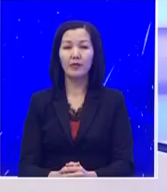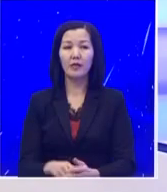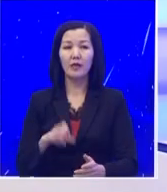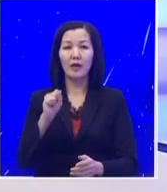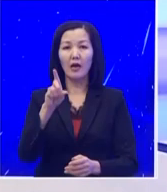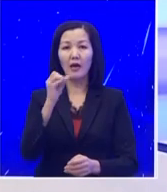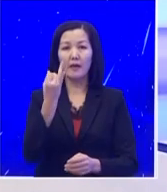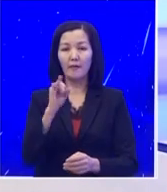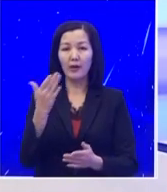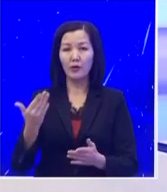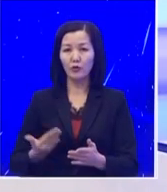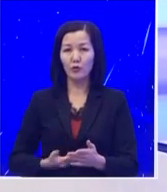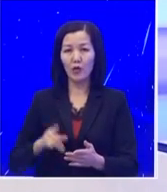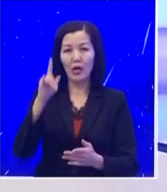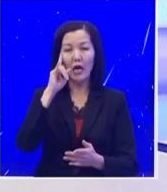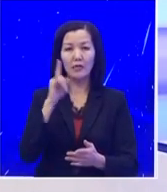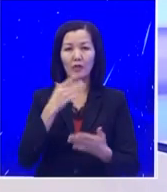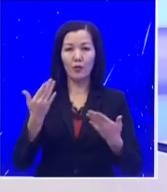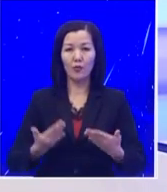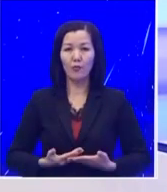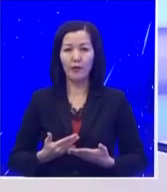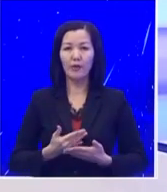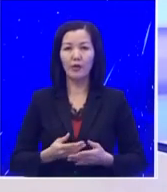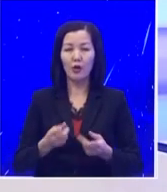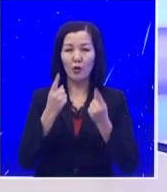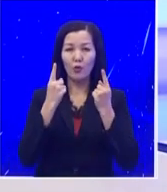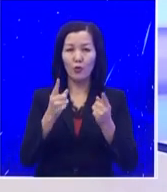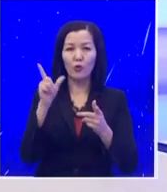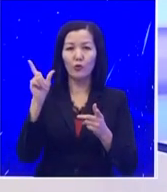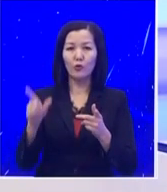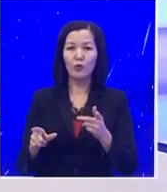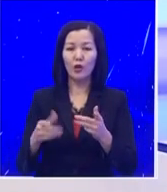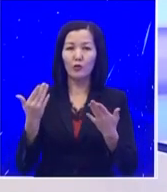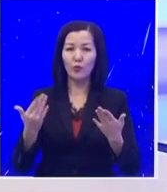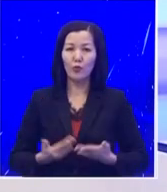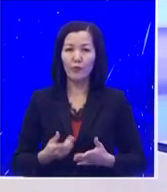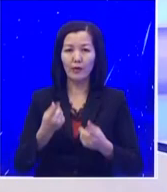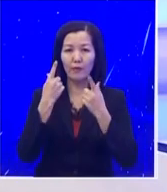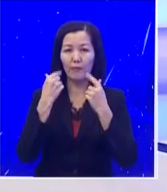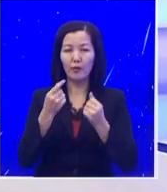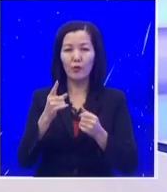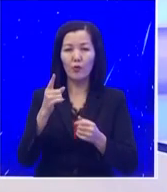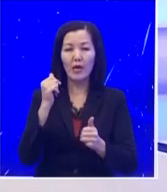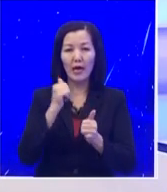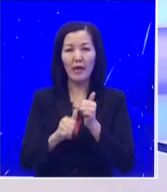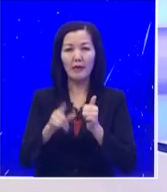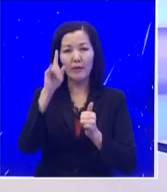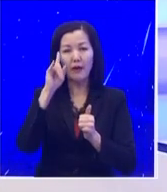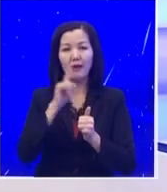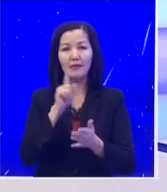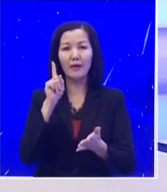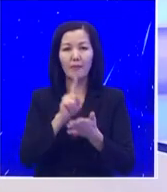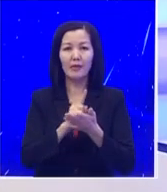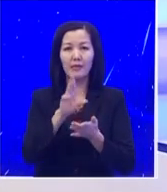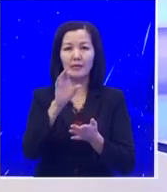Абай жолы, қазақ жолы. Кемел ойдың кемеңгері атанған тұлғаның жүріп өткен жолын білу әрбір қазаққа парыз. Сәкен Сейфуллин